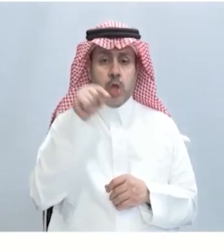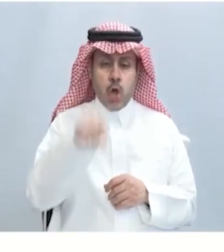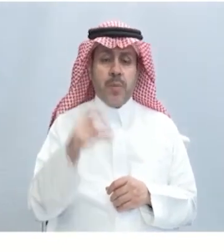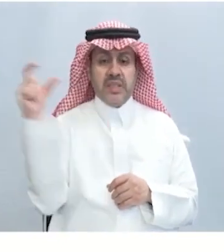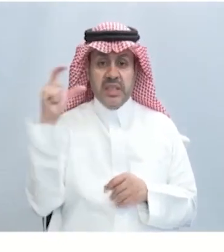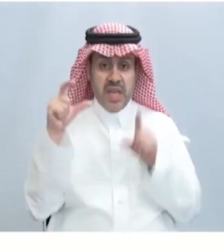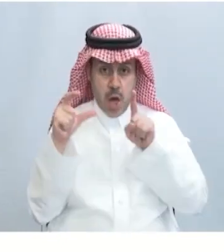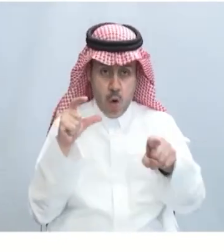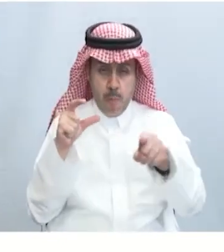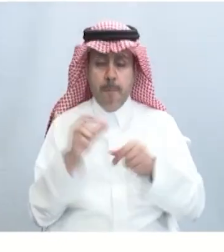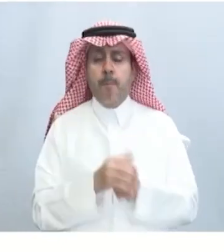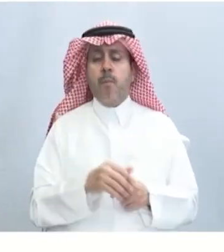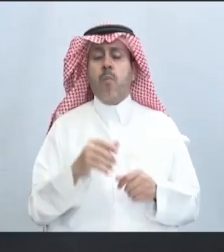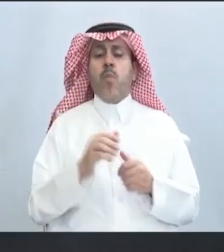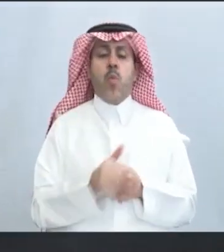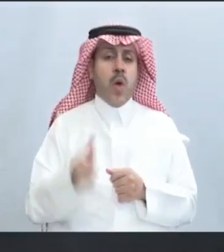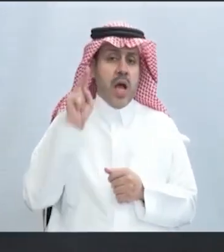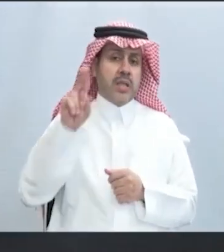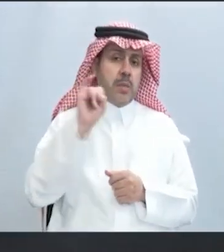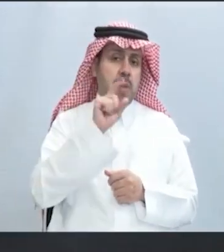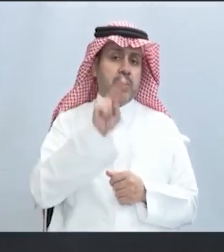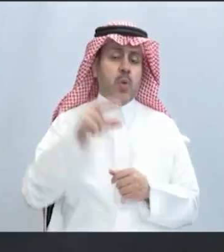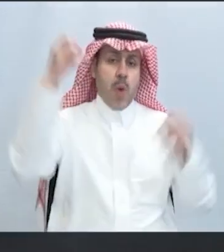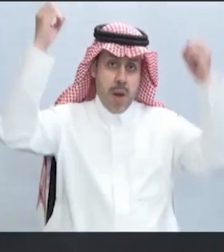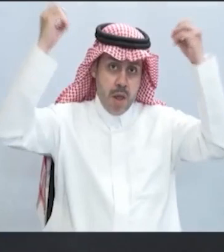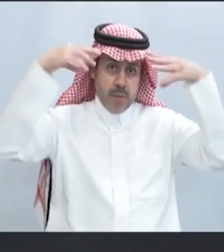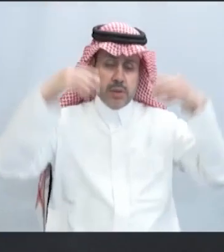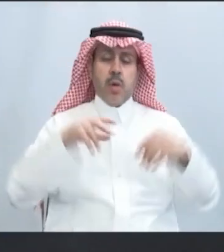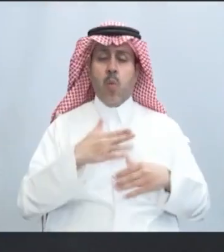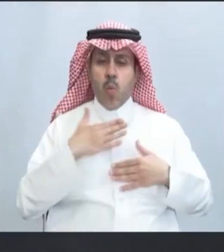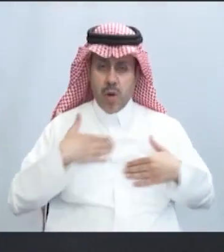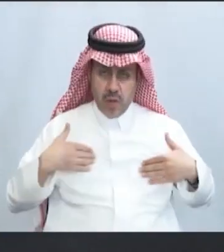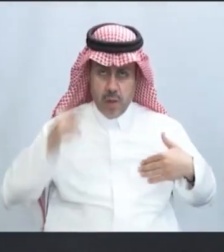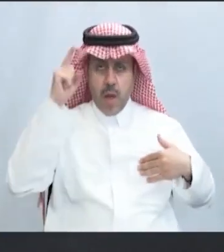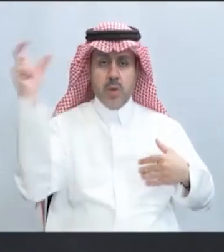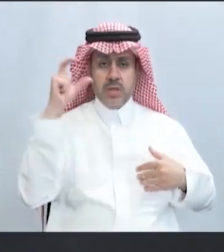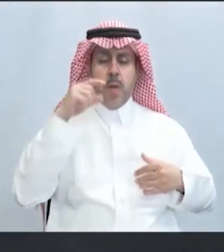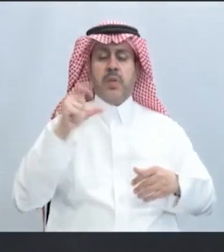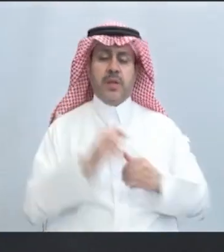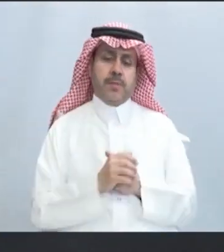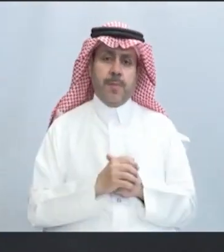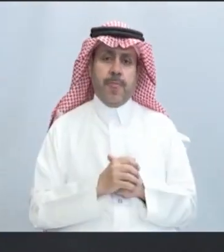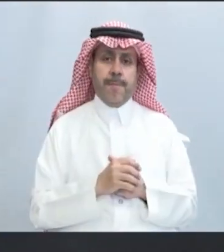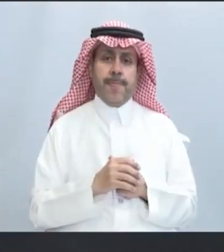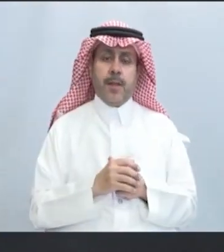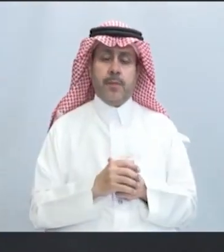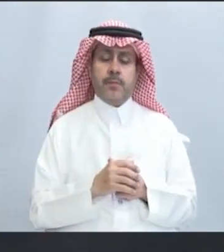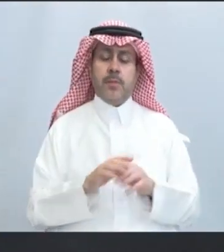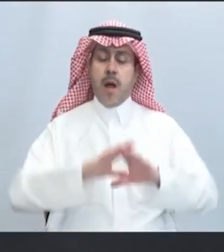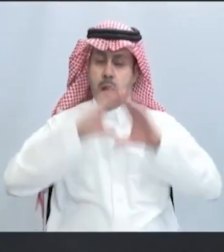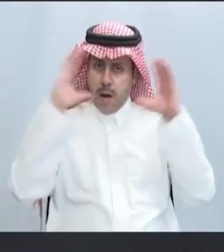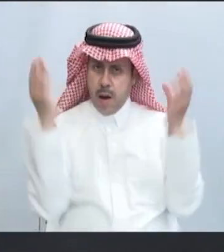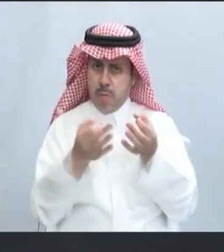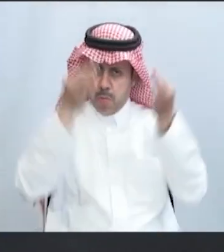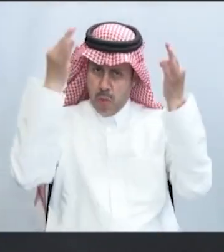لكم الاسلام دينا فالله سبحانه وتعالى كمل لنا هذا الدين واتم لنا هذا الدين اكمل